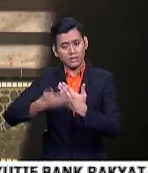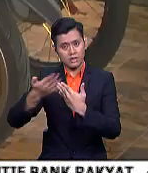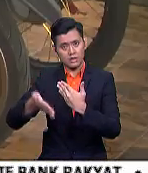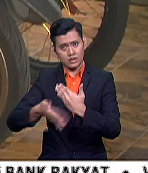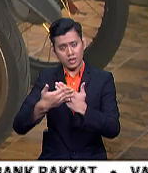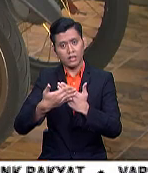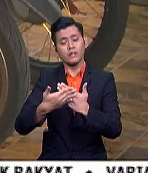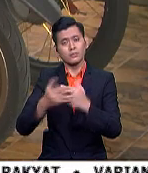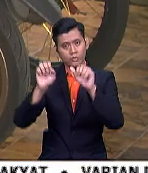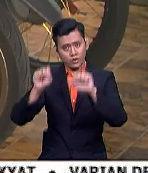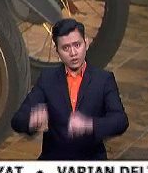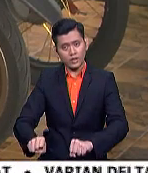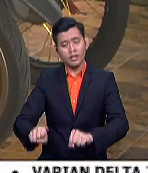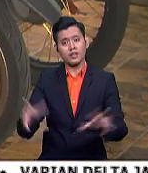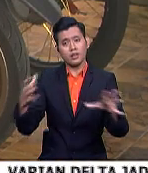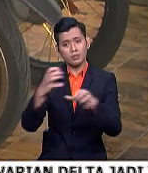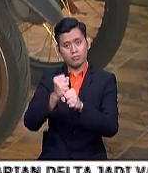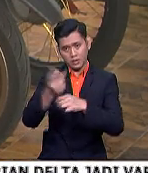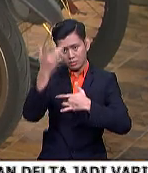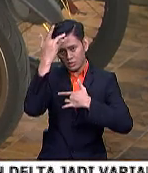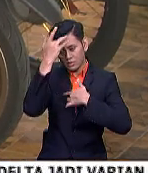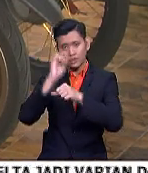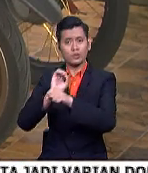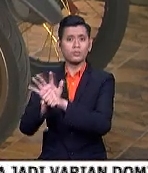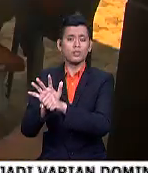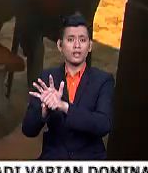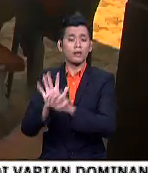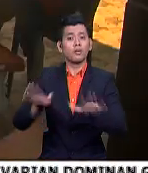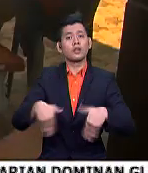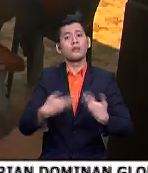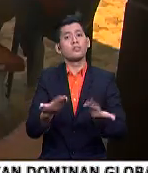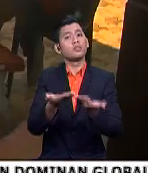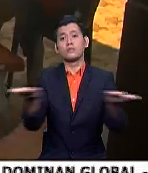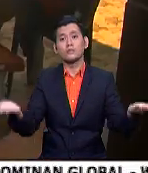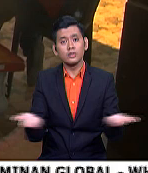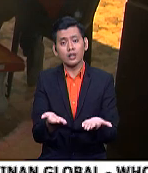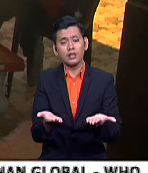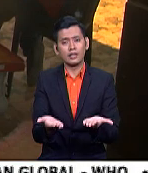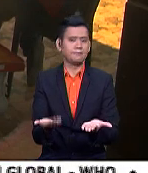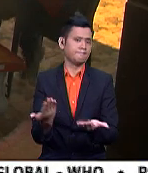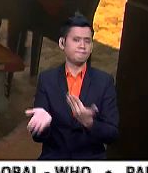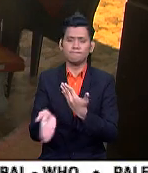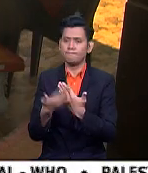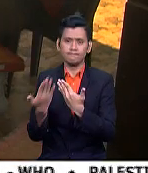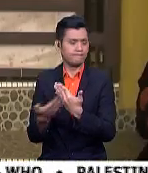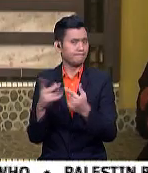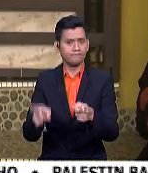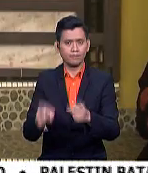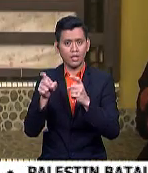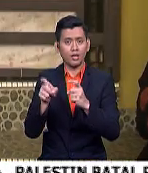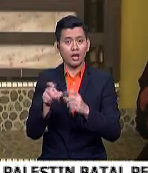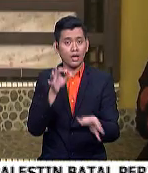lagi yang tak nak ikut SOP. Pada masyarakat kita yang rasa tak nak, tak perlu, rasa takut ambil